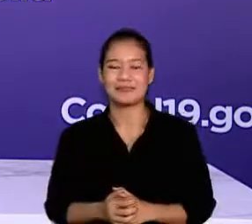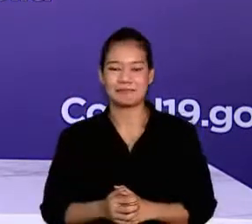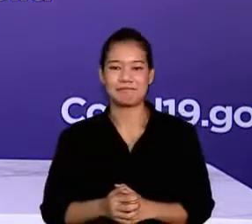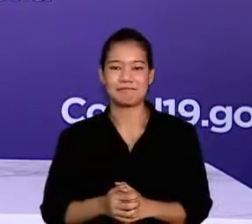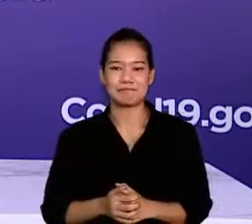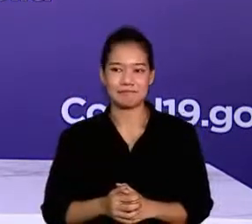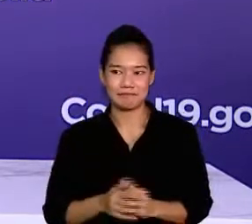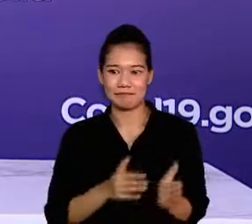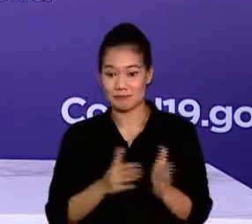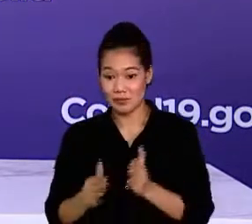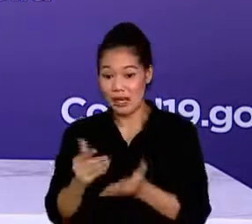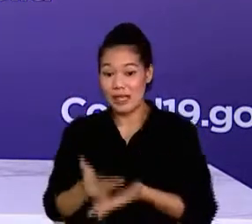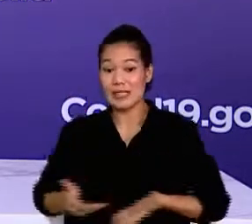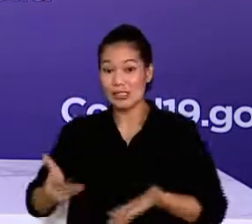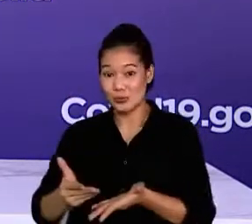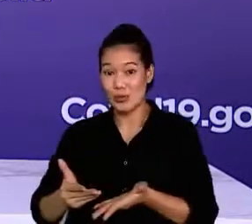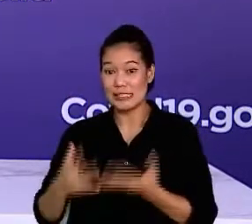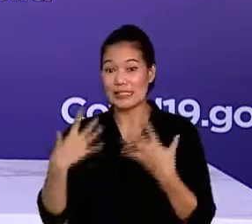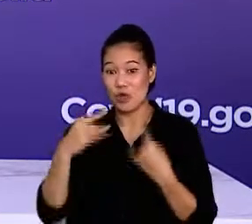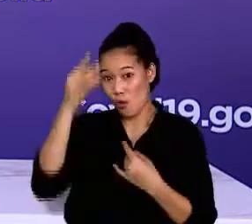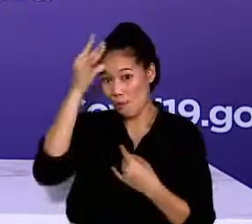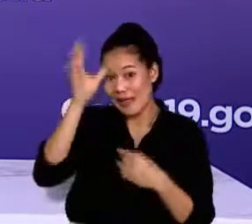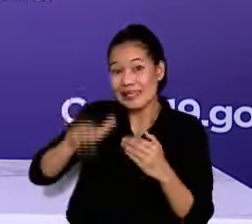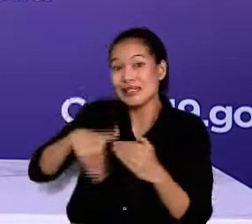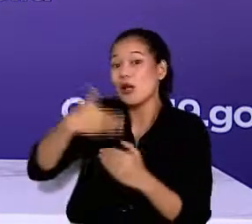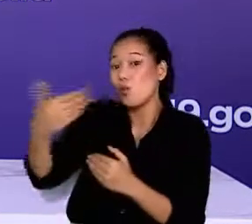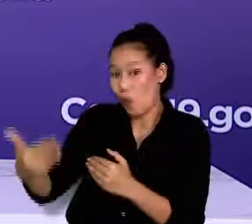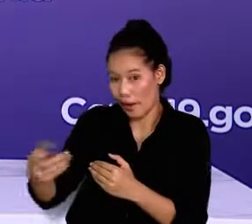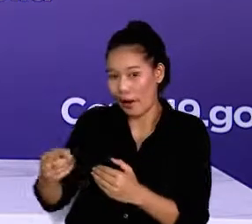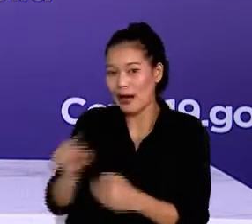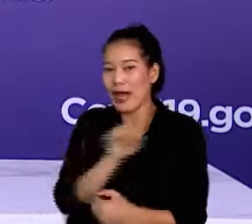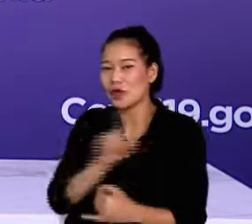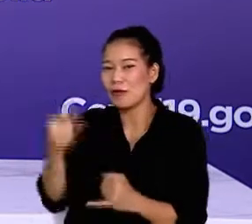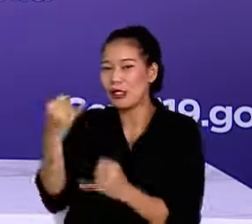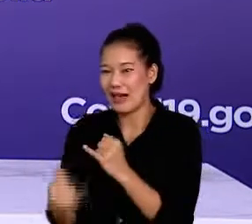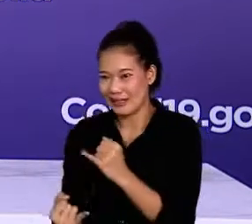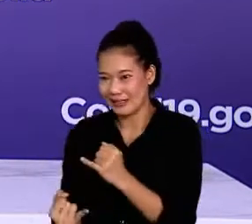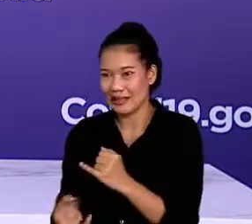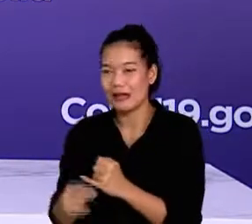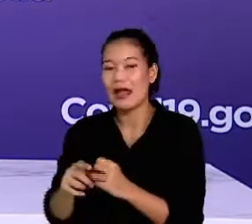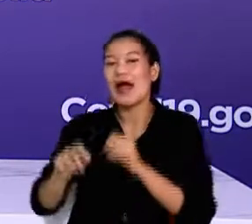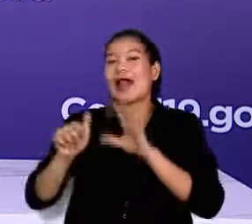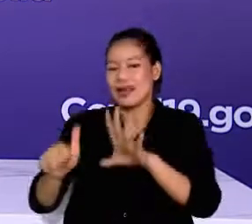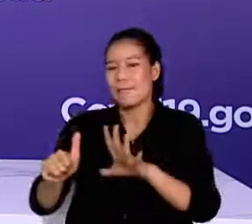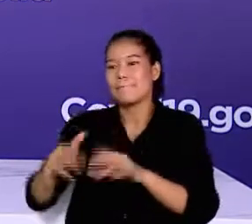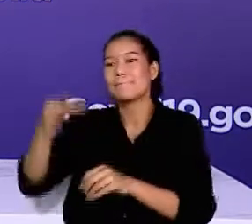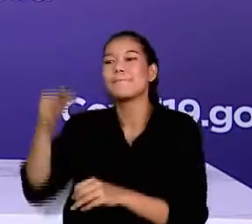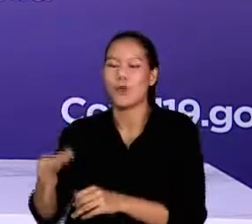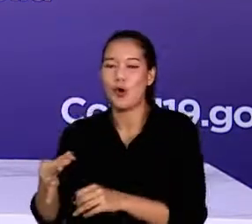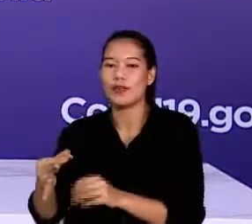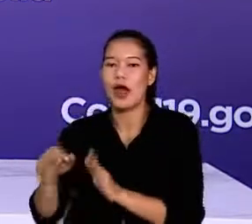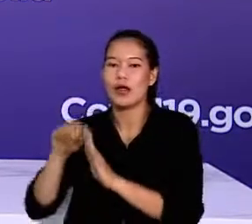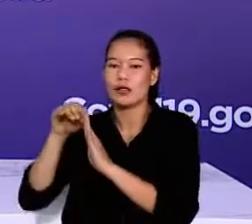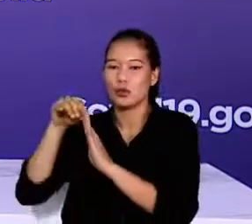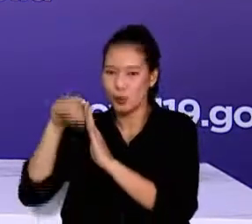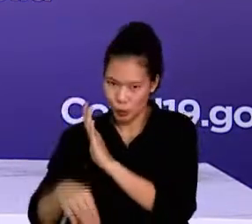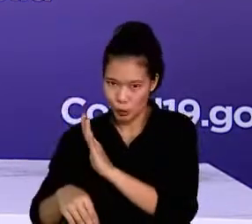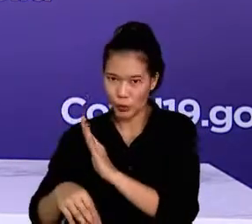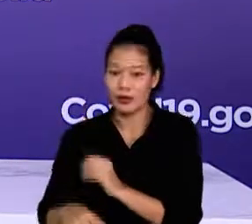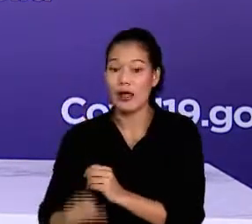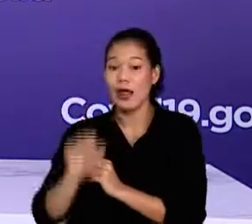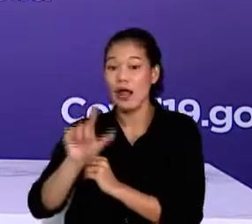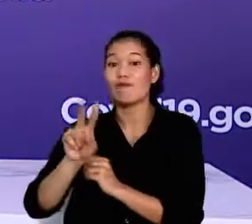Sedangkan untuk wilayah non Jawa Bali dalam seminggu terakhir terdapat enam kabupaten kota yang turun dari level